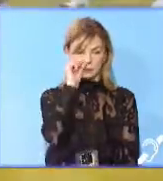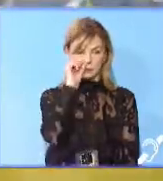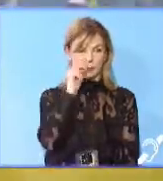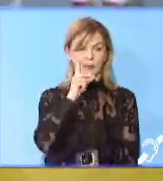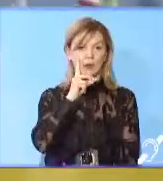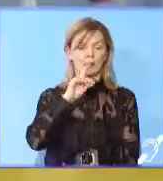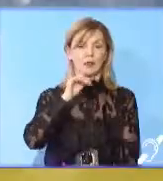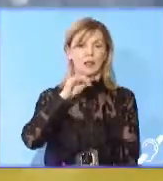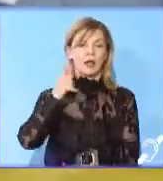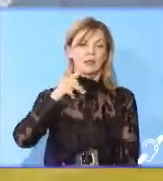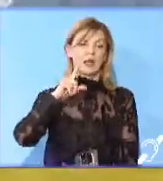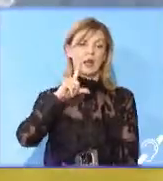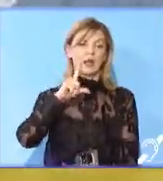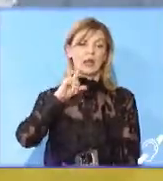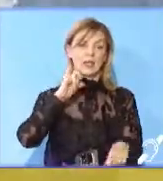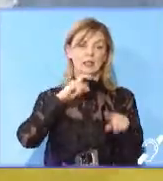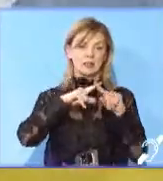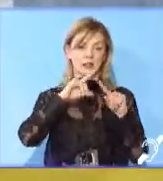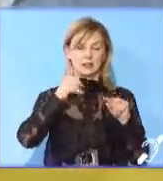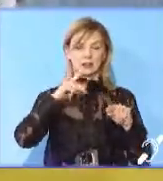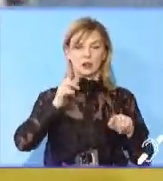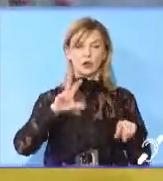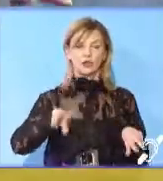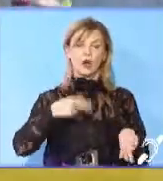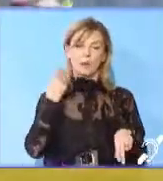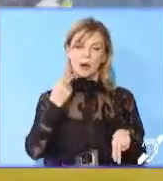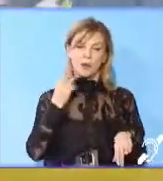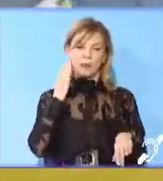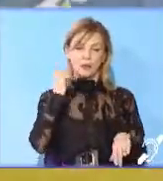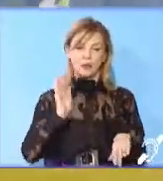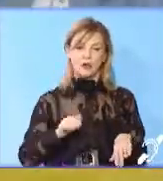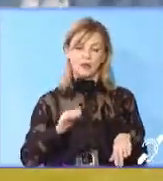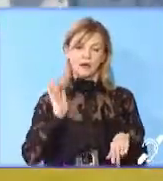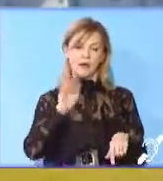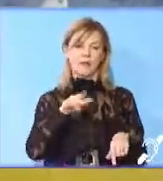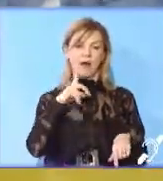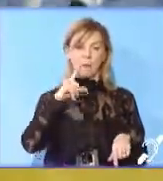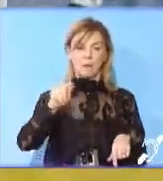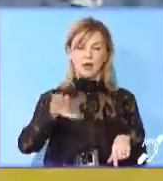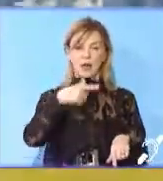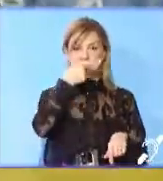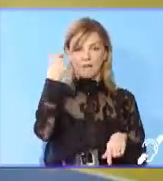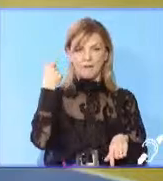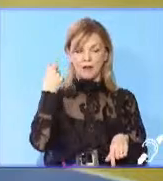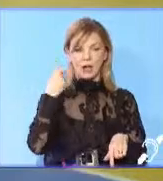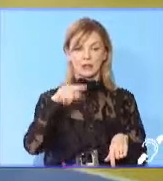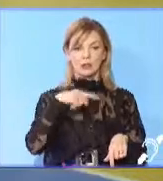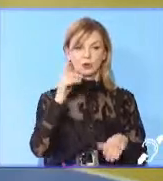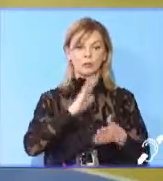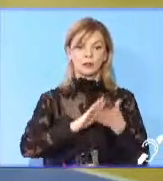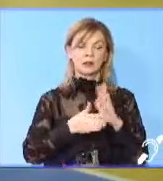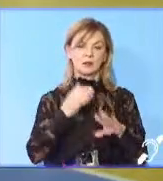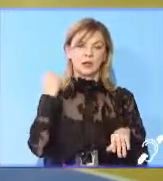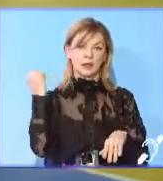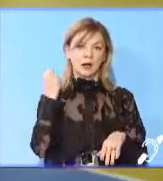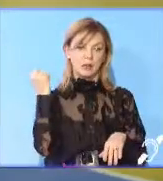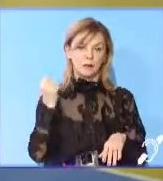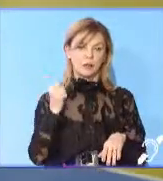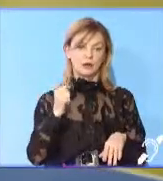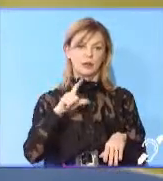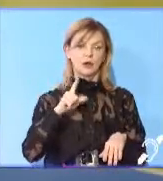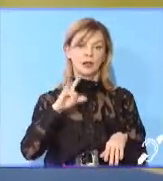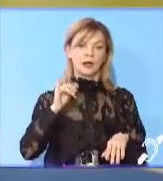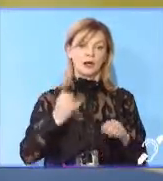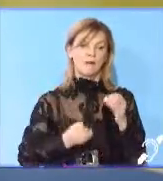Diana Alexandroiu, cea mai valoroasă jucătoare de la CSM Slatina, va părăsi echipa din vară după terminarea turneului de promovare în Liga